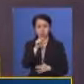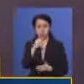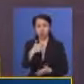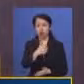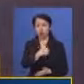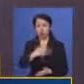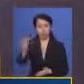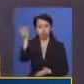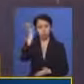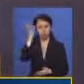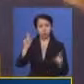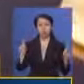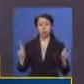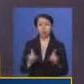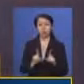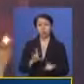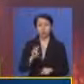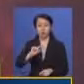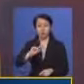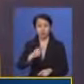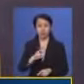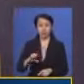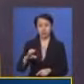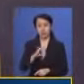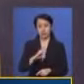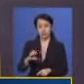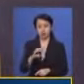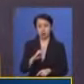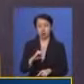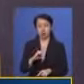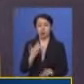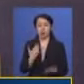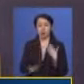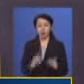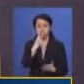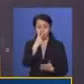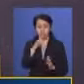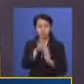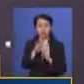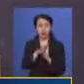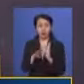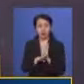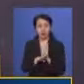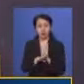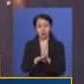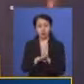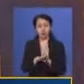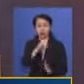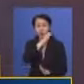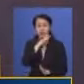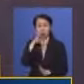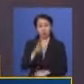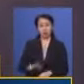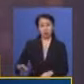что на 1 сентября, если вот смотреть статистические данные, что в Северном